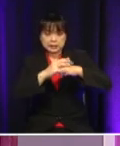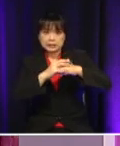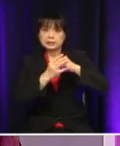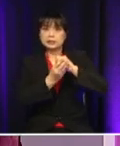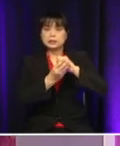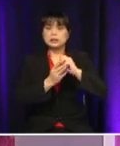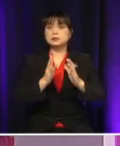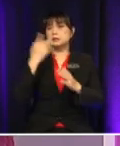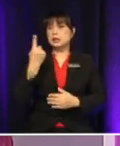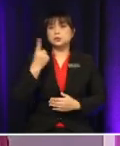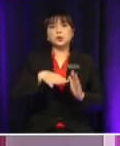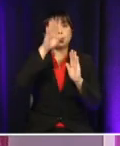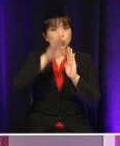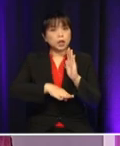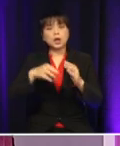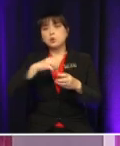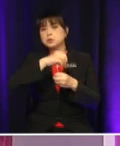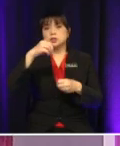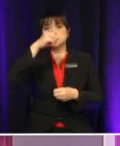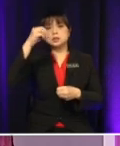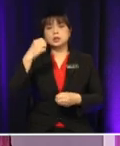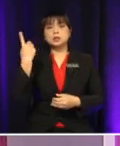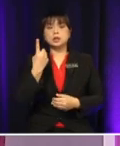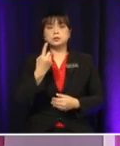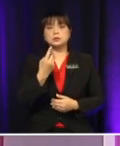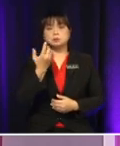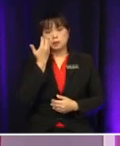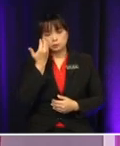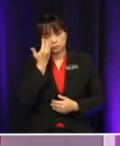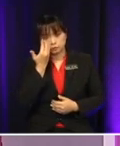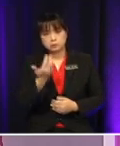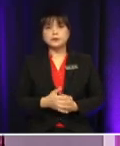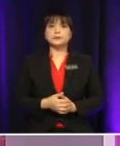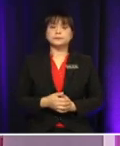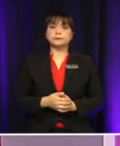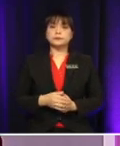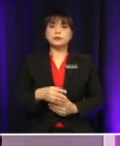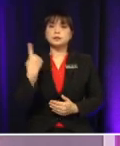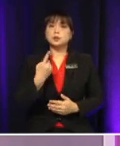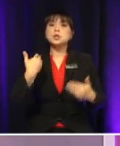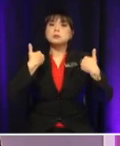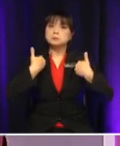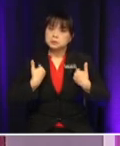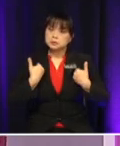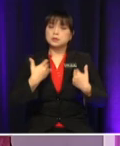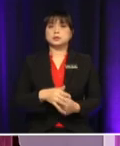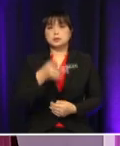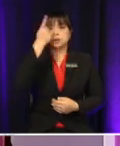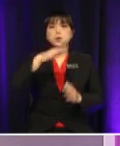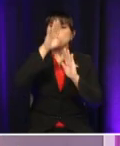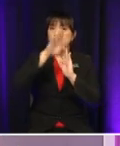atau mereka menjadi lelah mereka selalu letih karena kurang oksigen